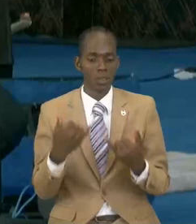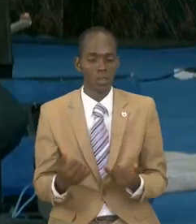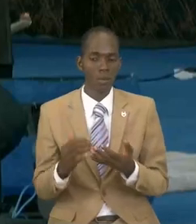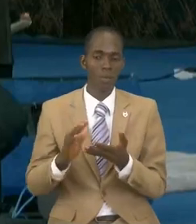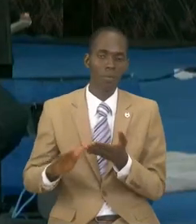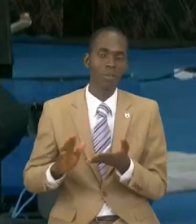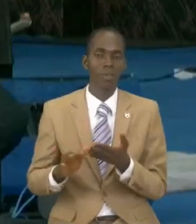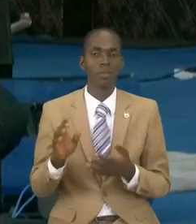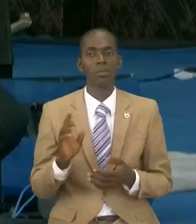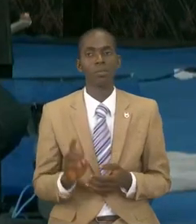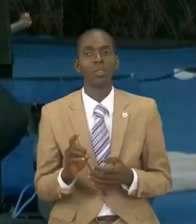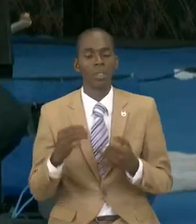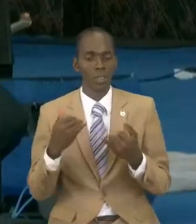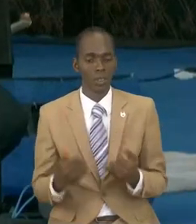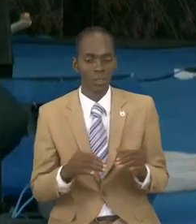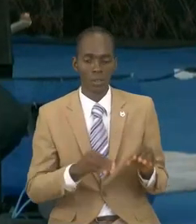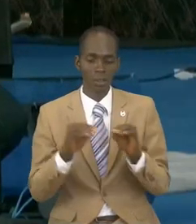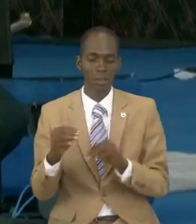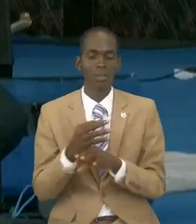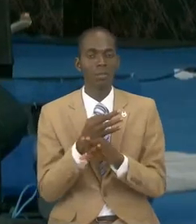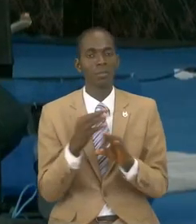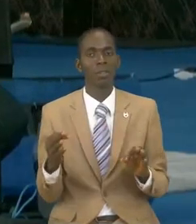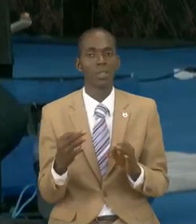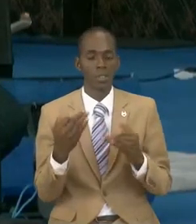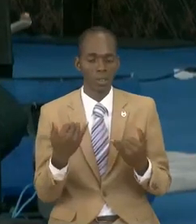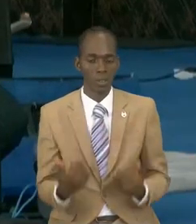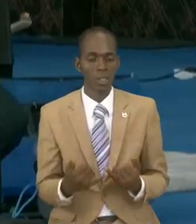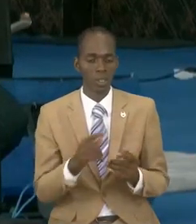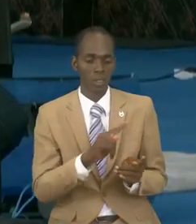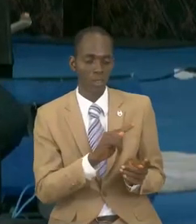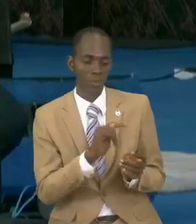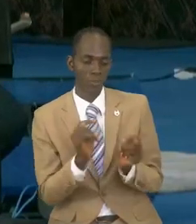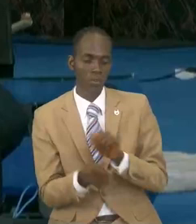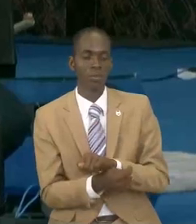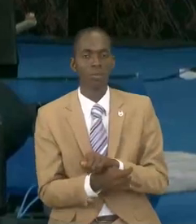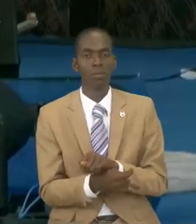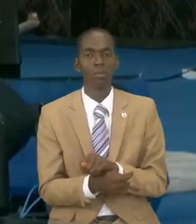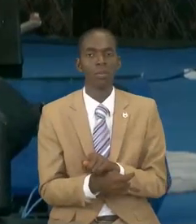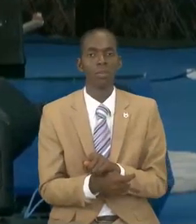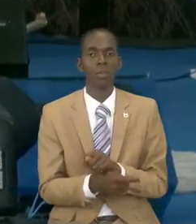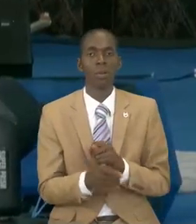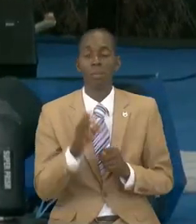à pardonner, maintenant affranchi, mais à transformer,